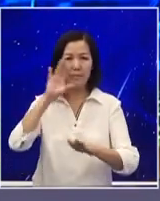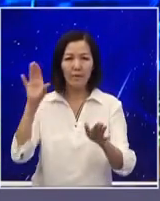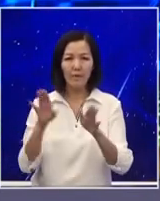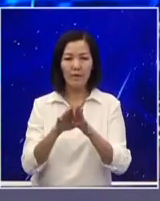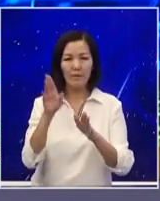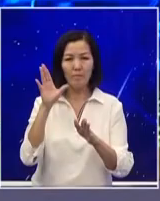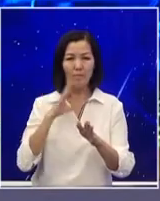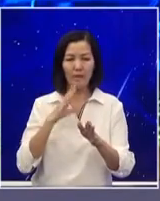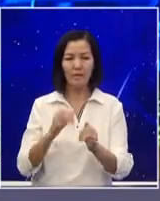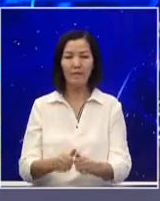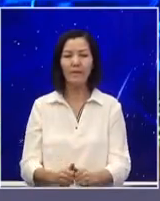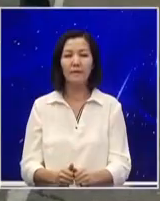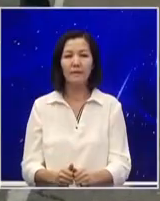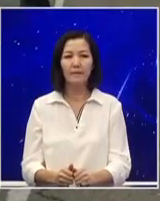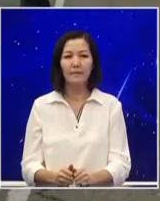үйренбек.